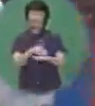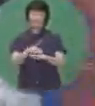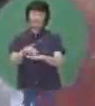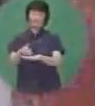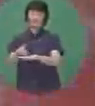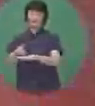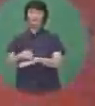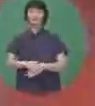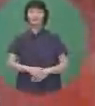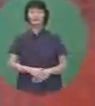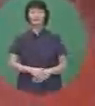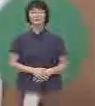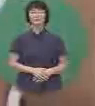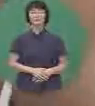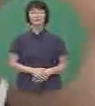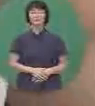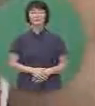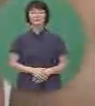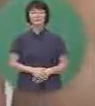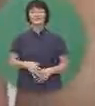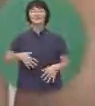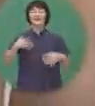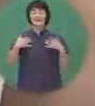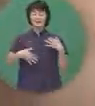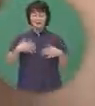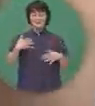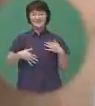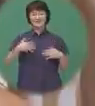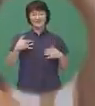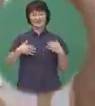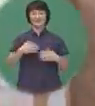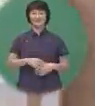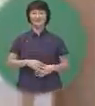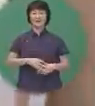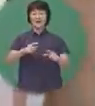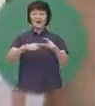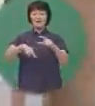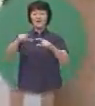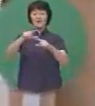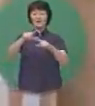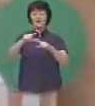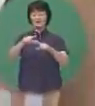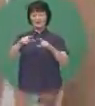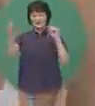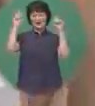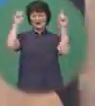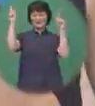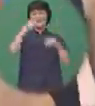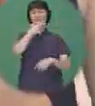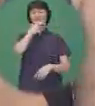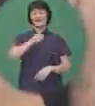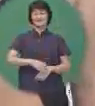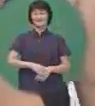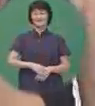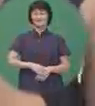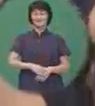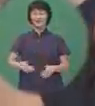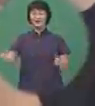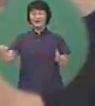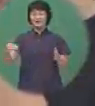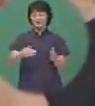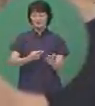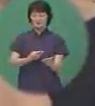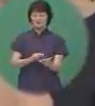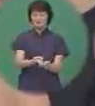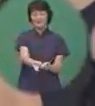ました。 楽しすぎる。もっとたくさん遊びたい。 滑り台とか最後